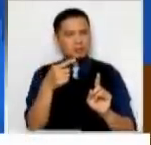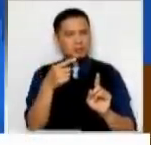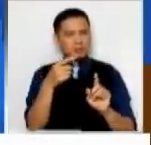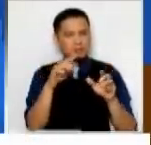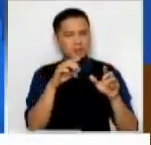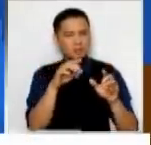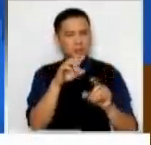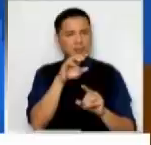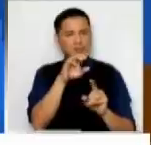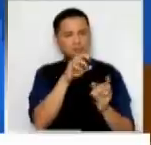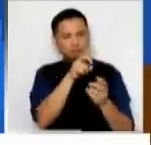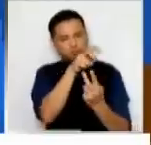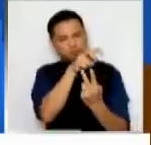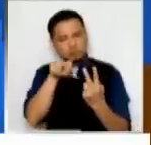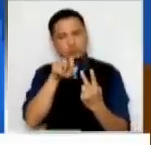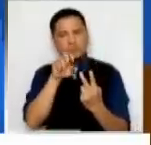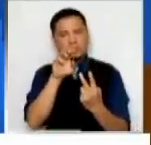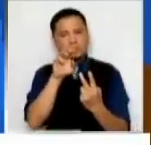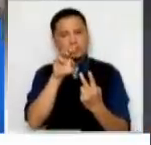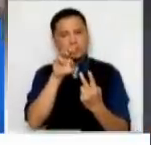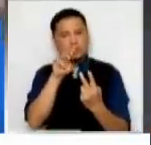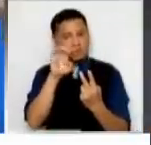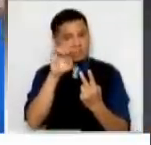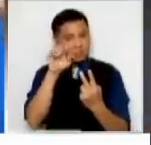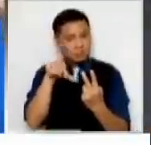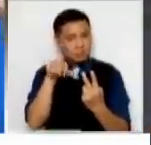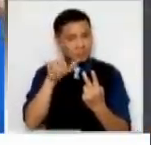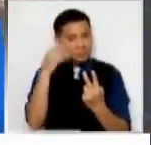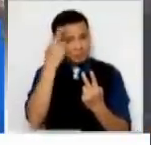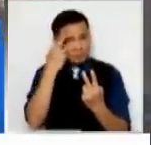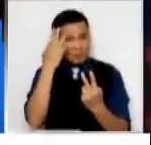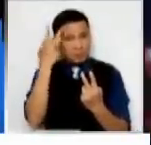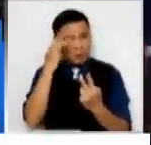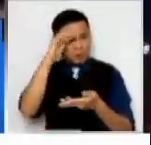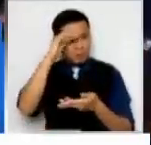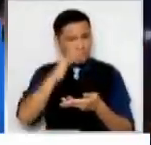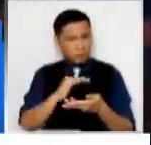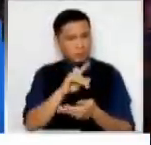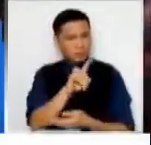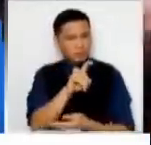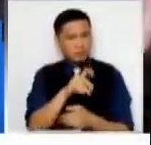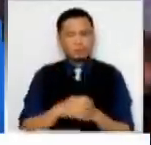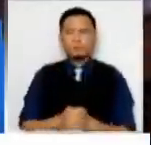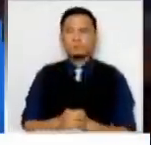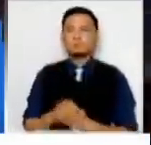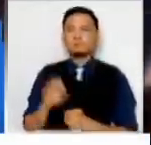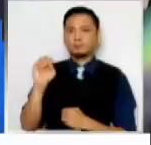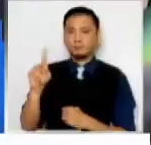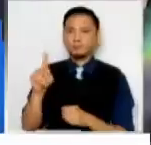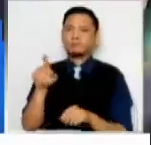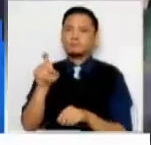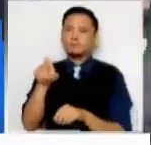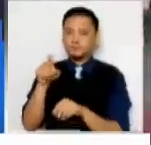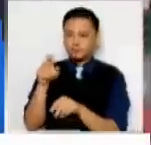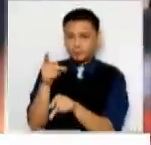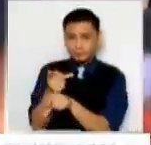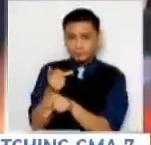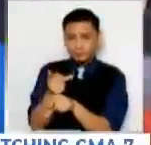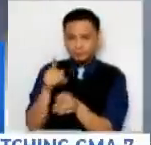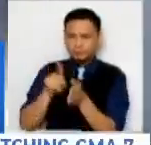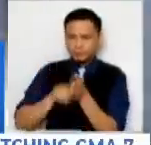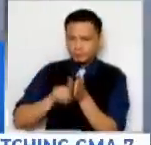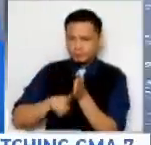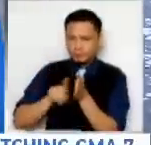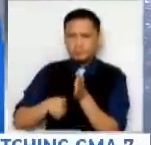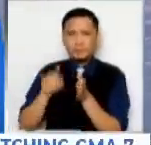ginawa natin? Well, pag tinignan mo natin, totoo po, bumaba yung ating transmission rate, no?